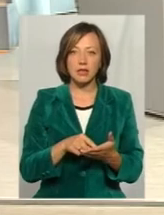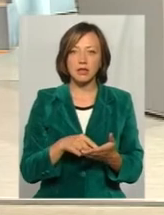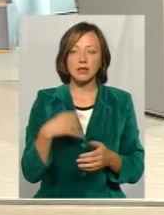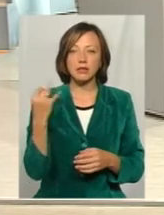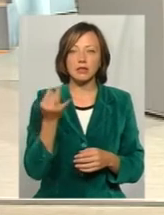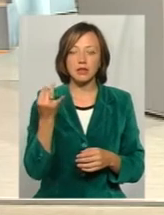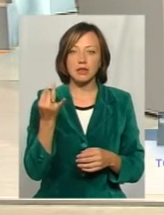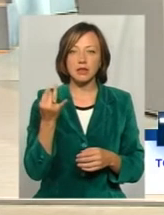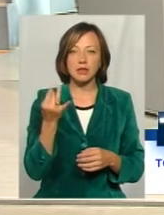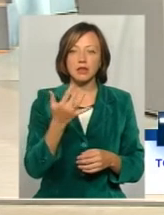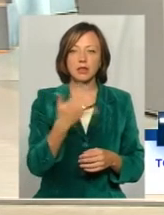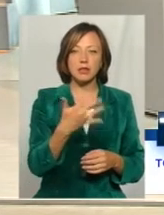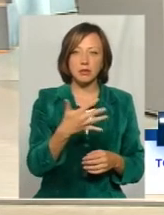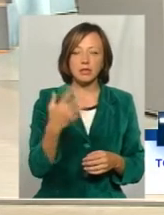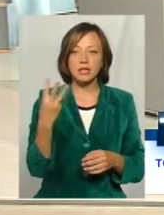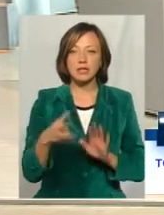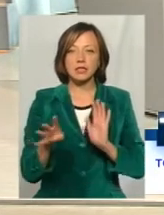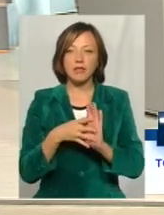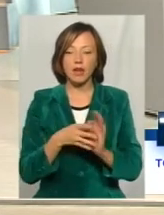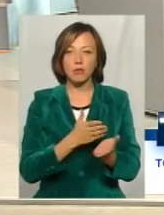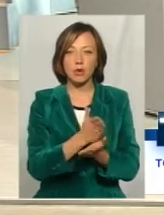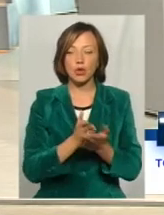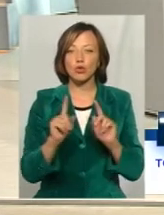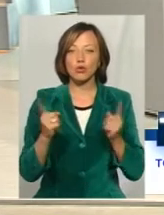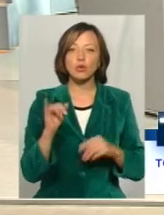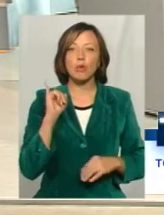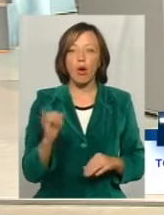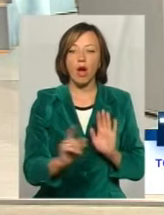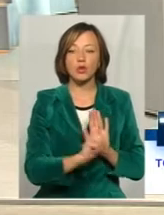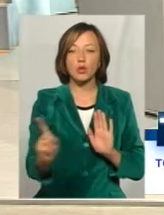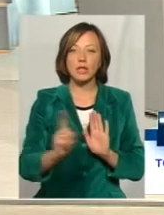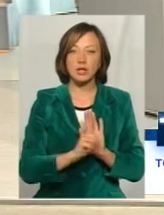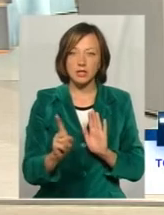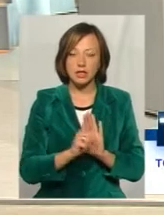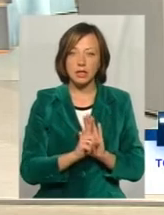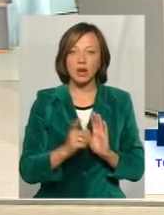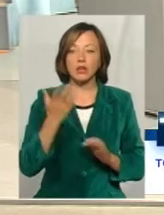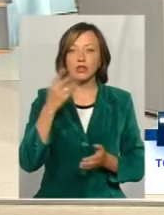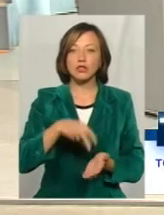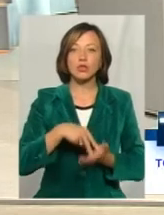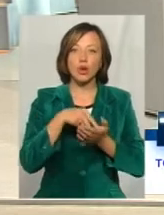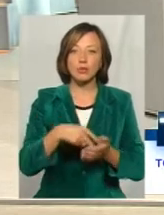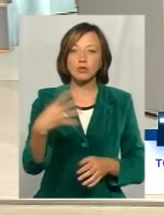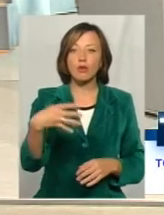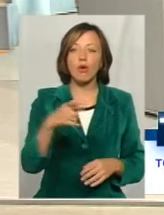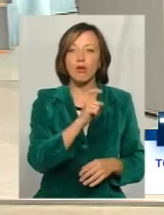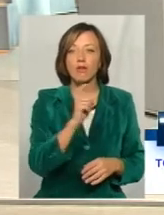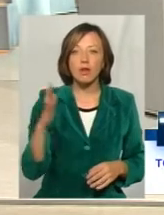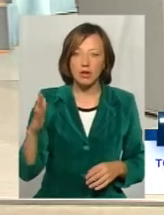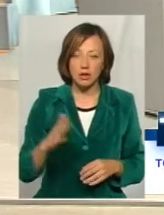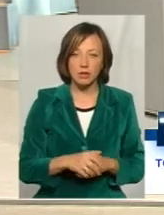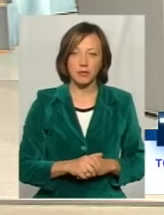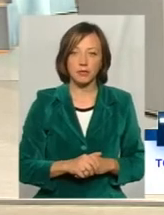цікавить 53-39 маршрут. Він дуже погано їздить. Ми читаємо по 40 хвилин з давньої